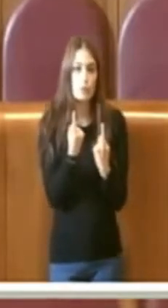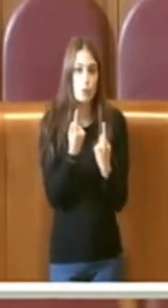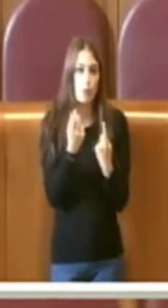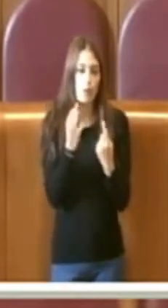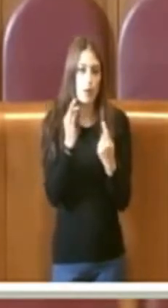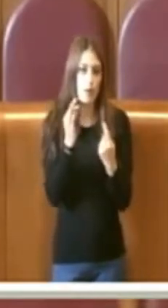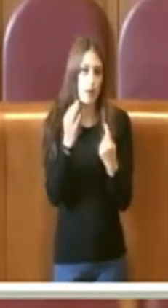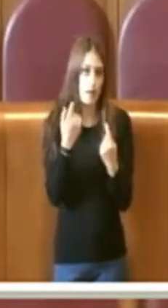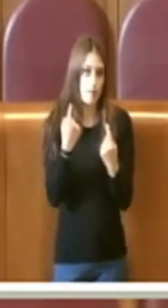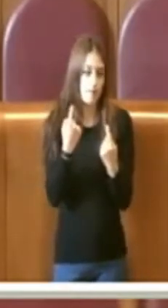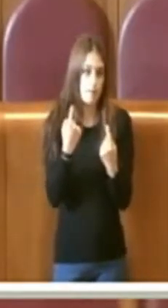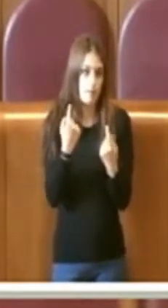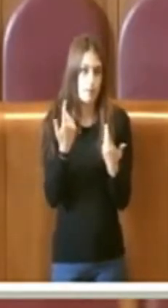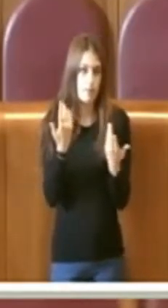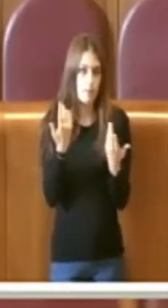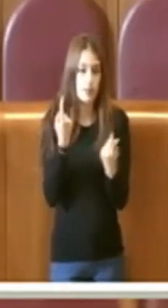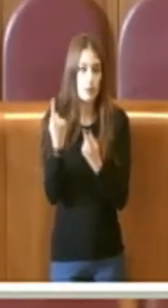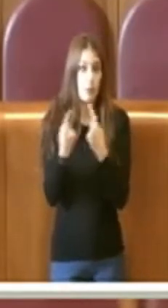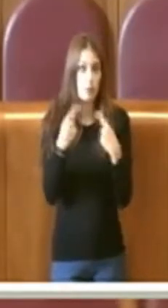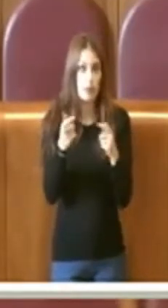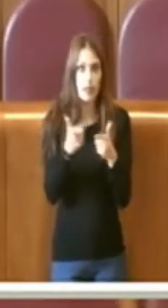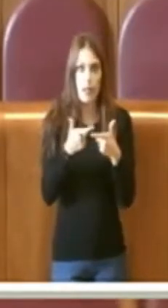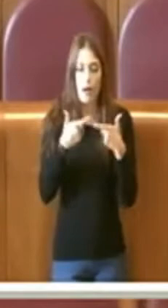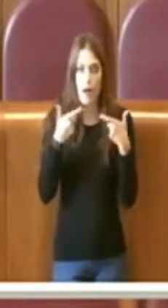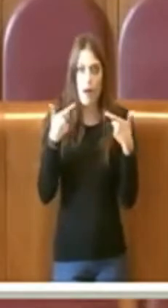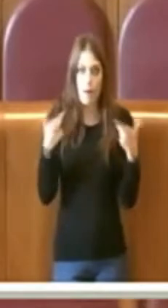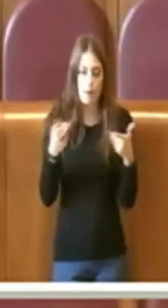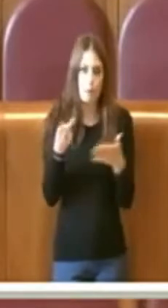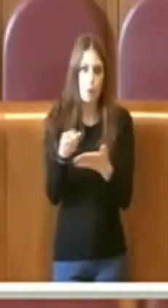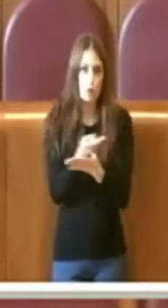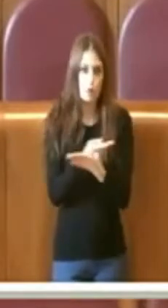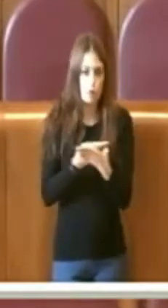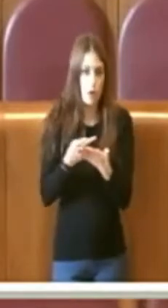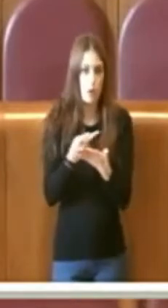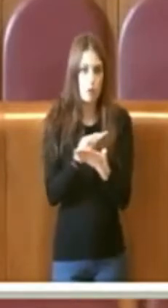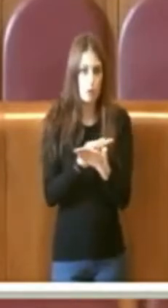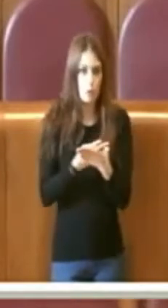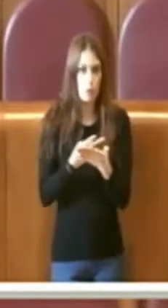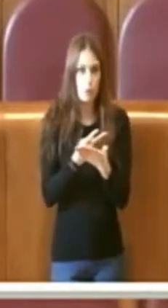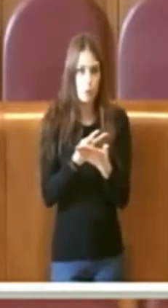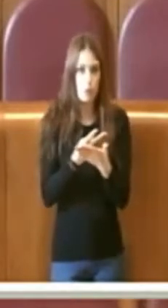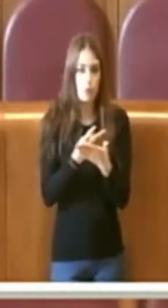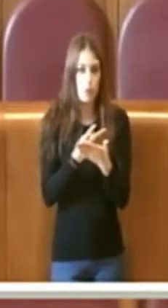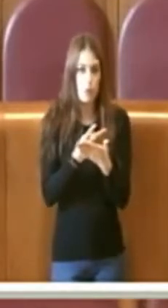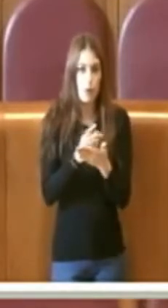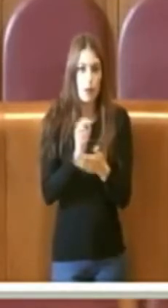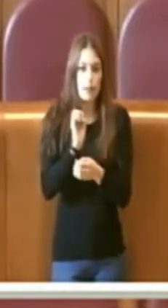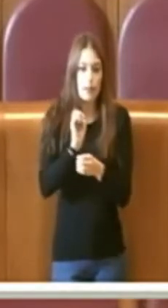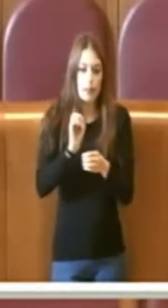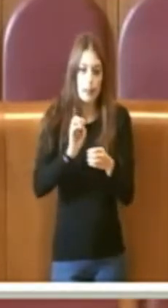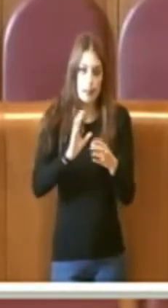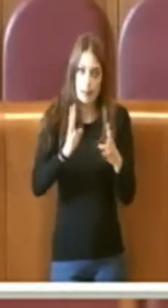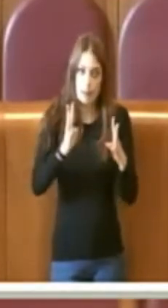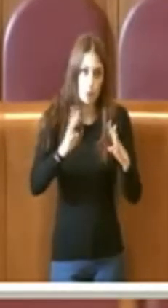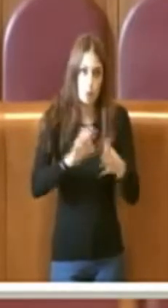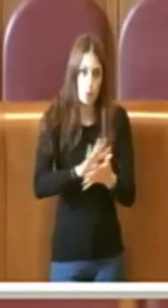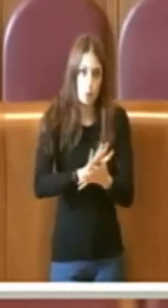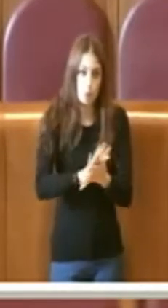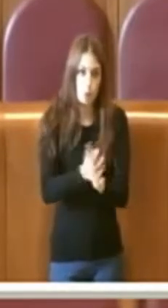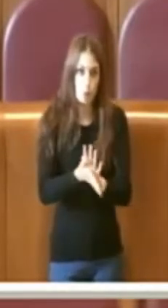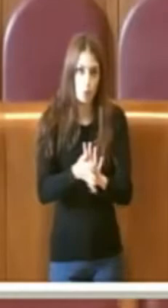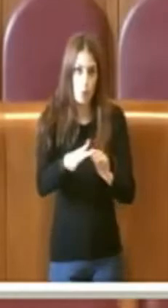gravità, del peso del progetto di distruzione di quell'area che